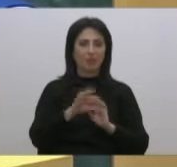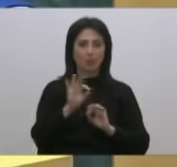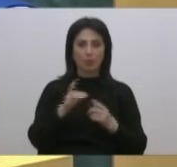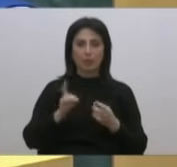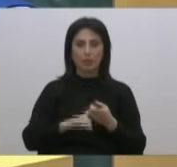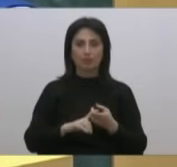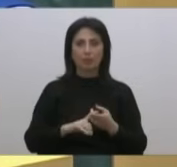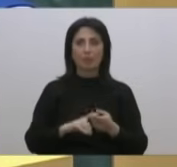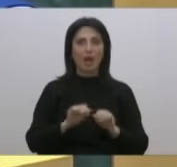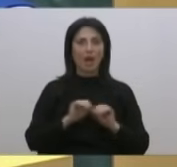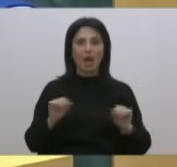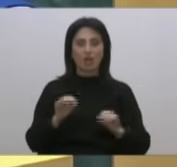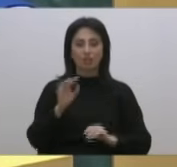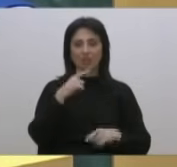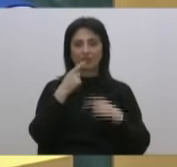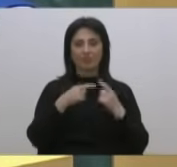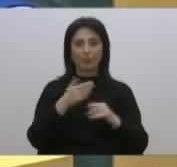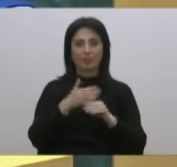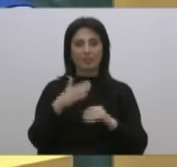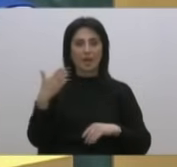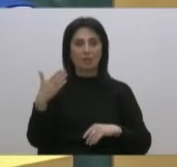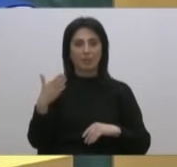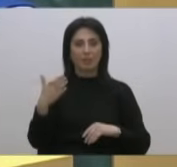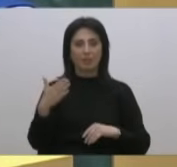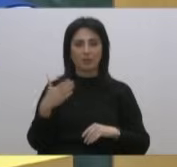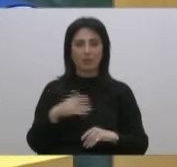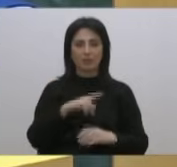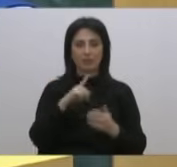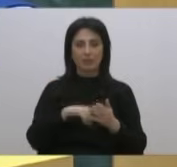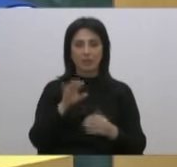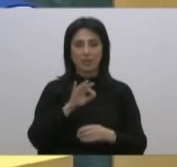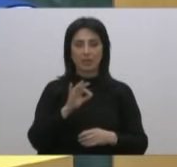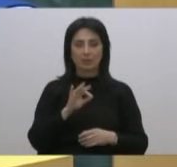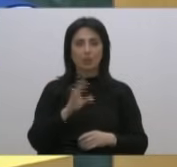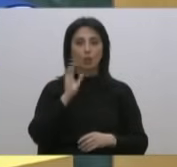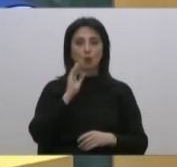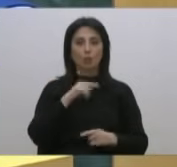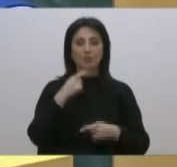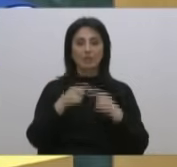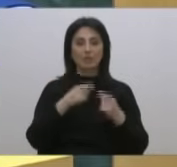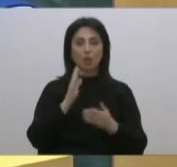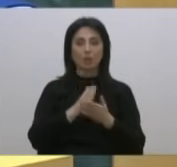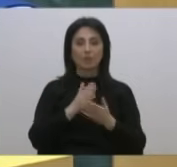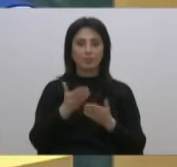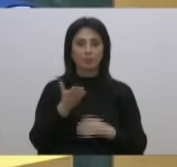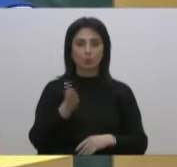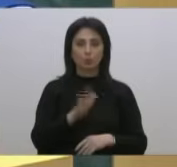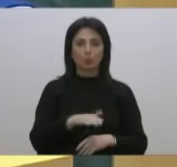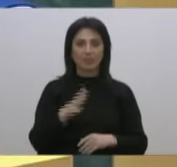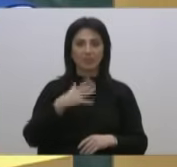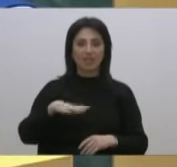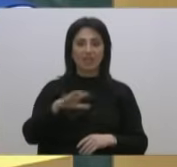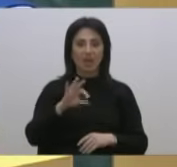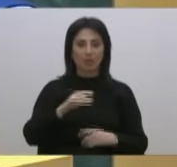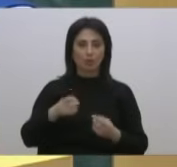დაკავშირებით არ შეიძლება ვისაუბროთ სამხრივად საკითხებს. როდესაც საუბარი გვაქვს მით უმეტეს